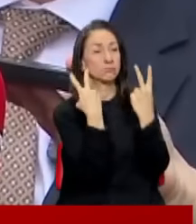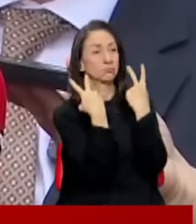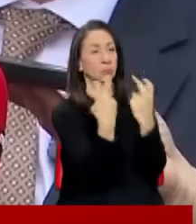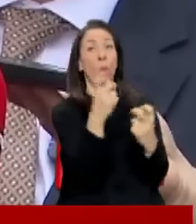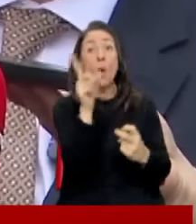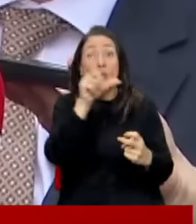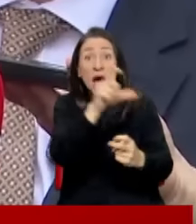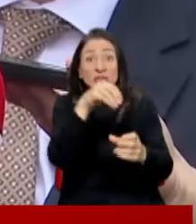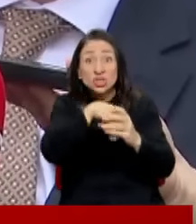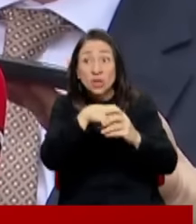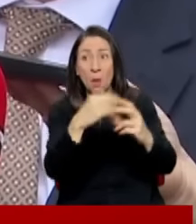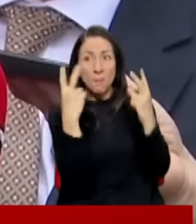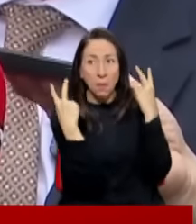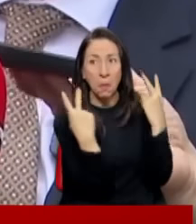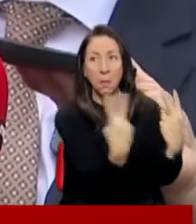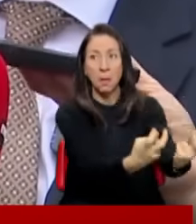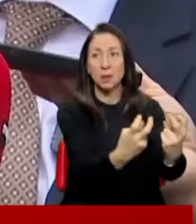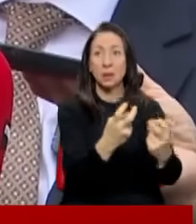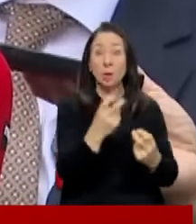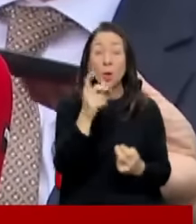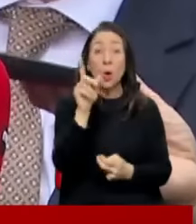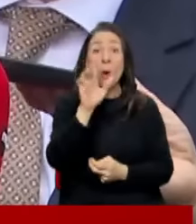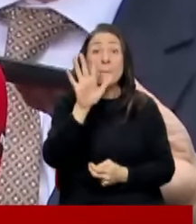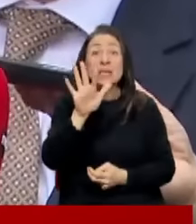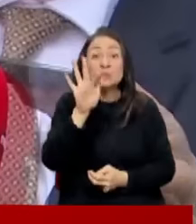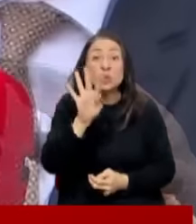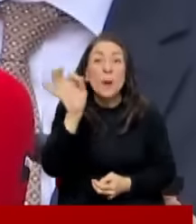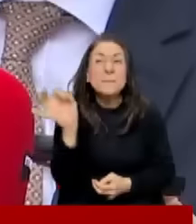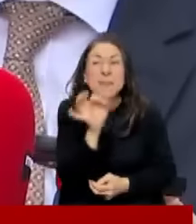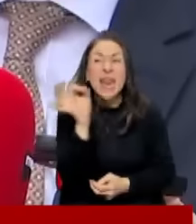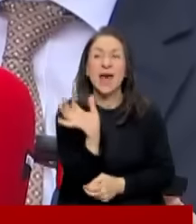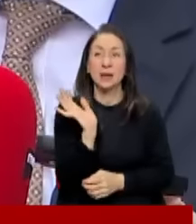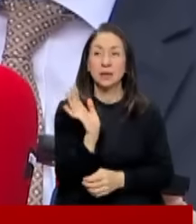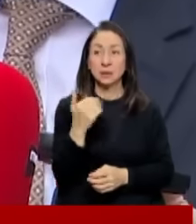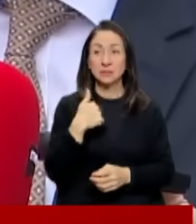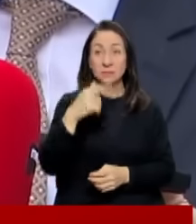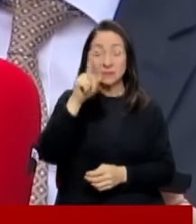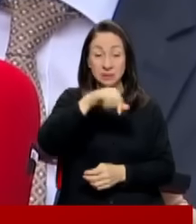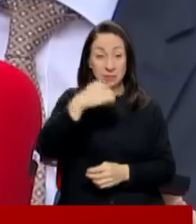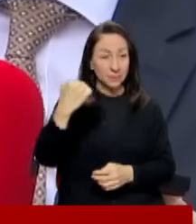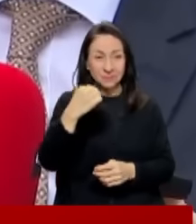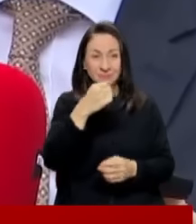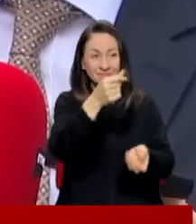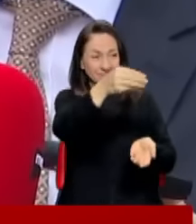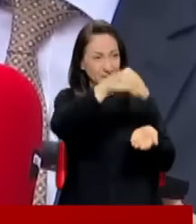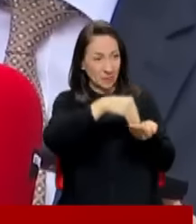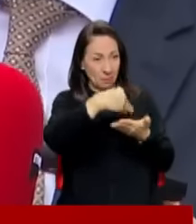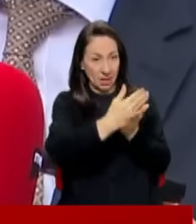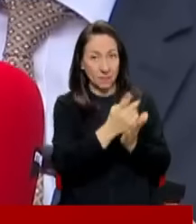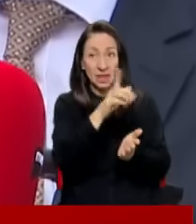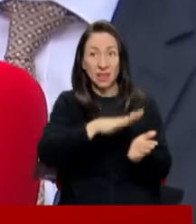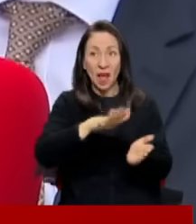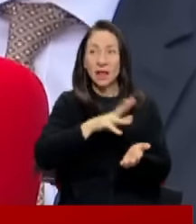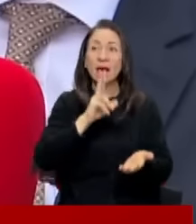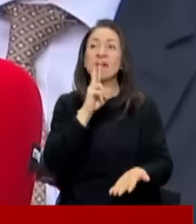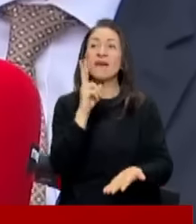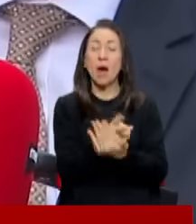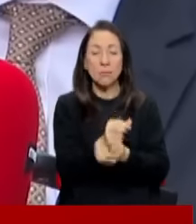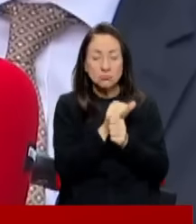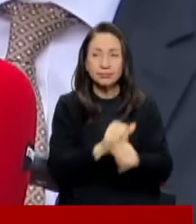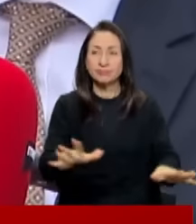10 ayda kestiler bütçemizde. 5,5 milyar lira bizim hazineden gelen payımızdan bir genelgeyle,